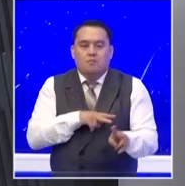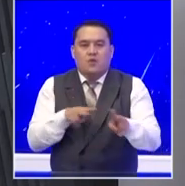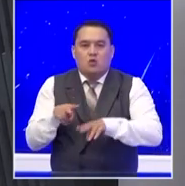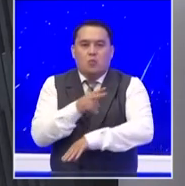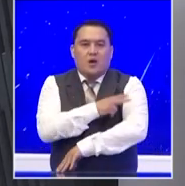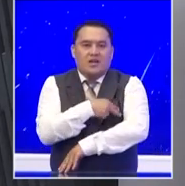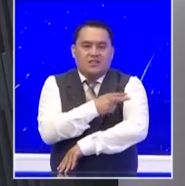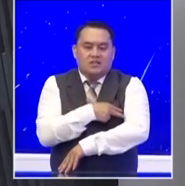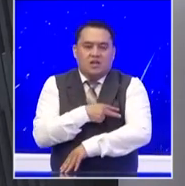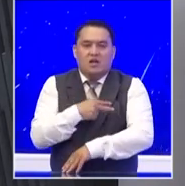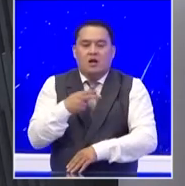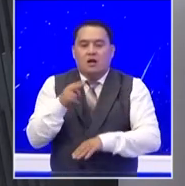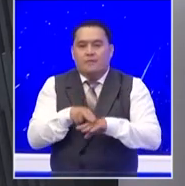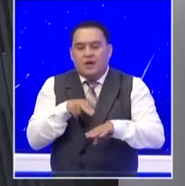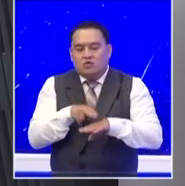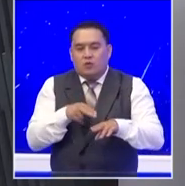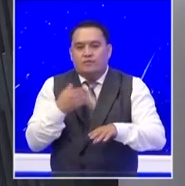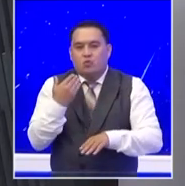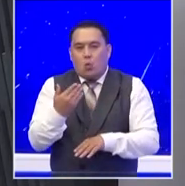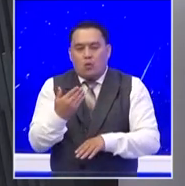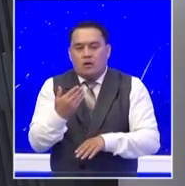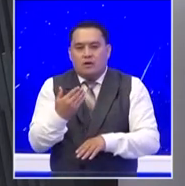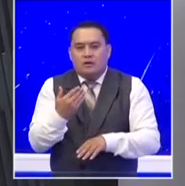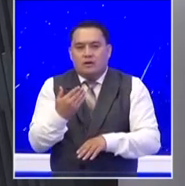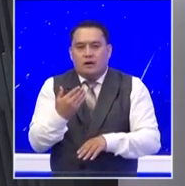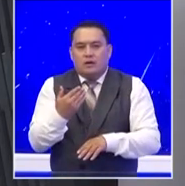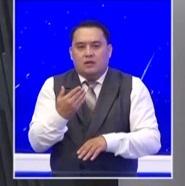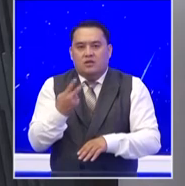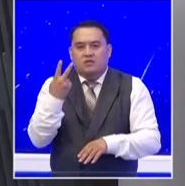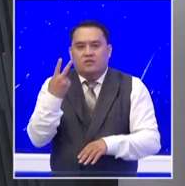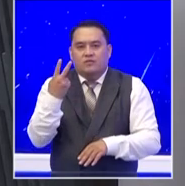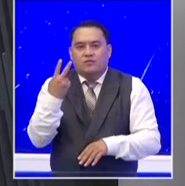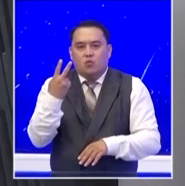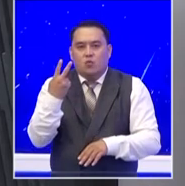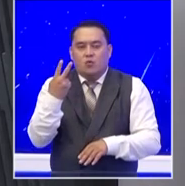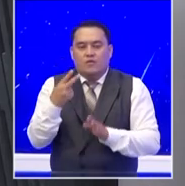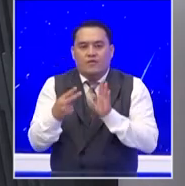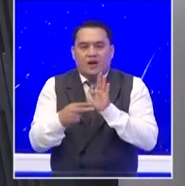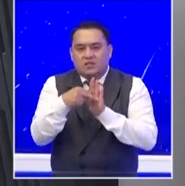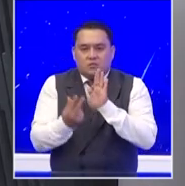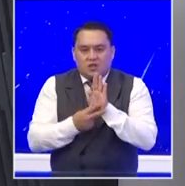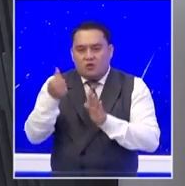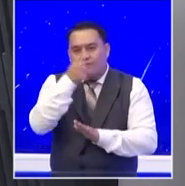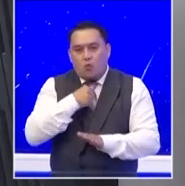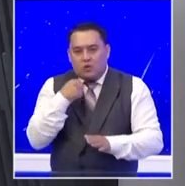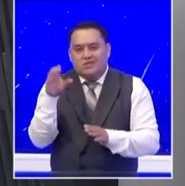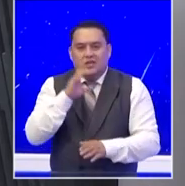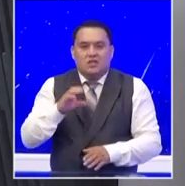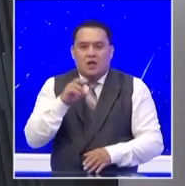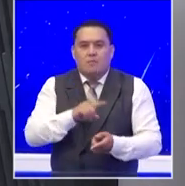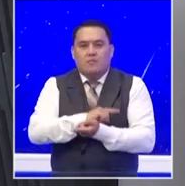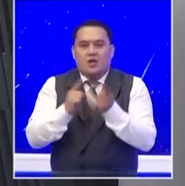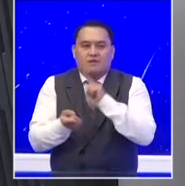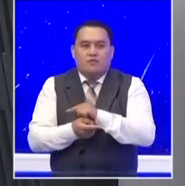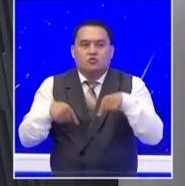полицию, УВД города Талдыкурган. Там отработав до 2018 года, в сентябрь месяц, я